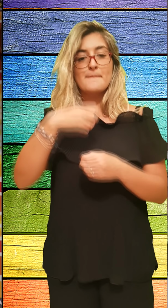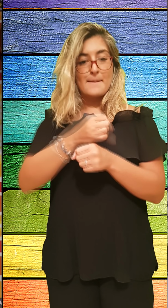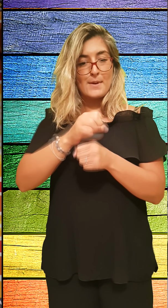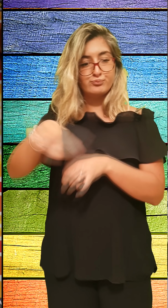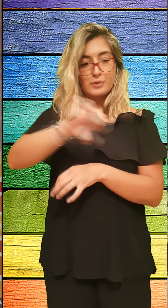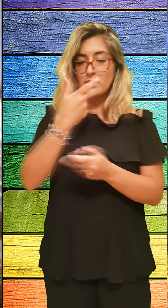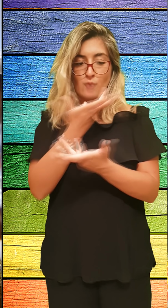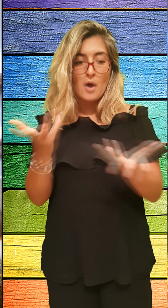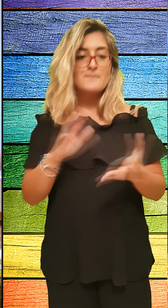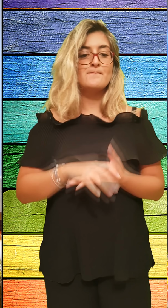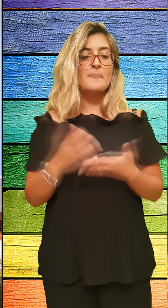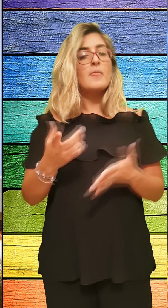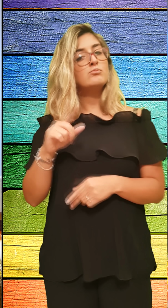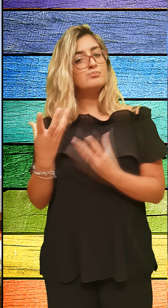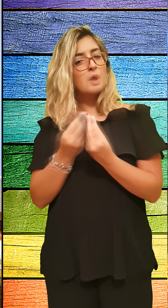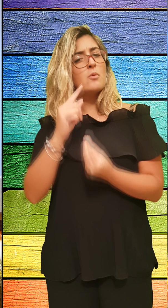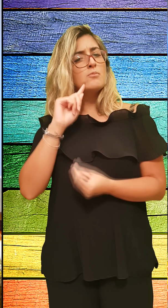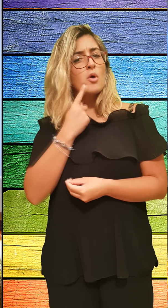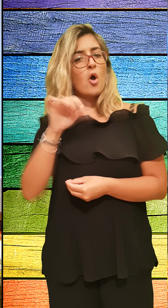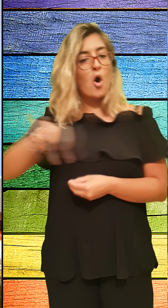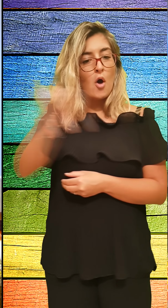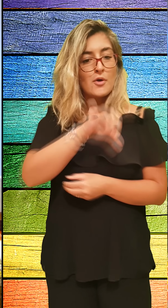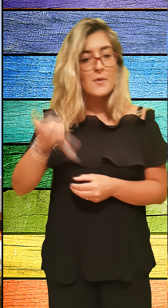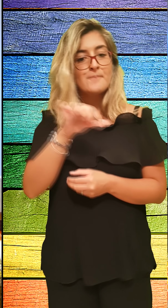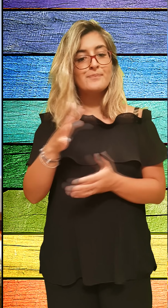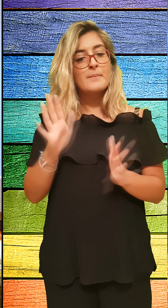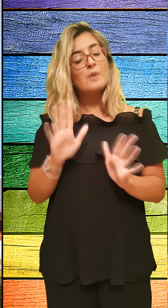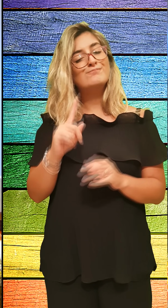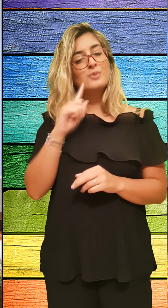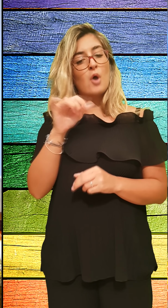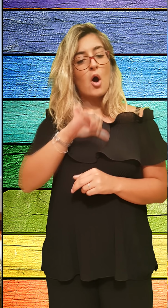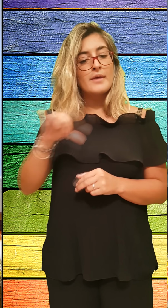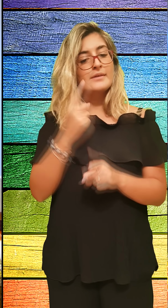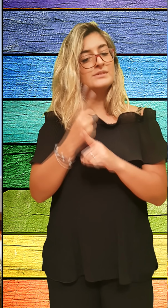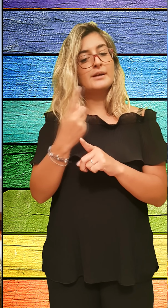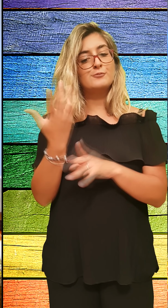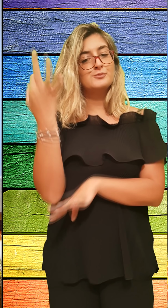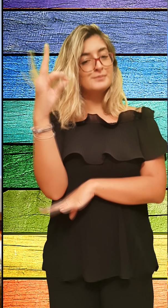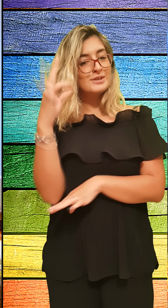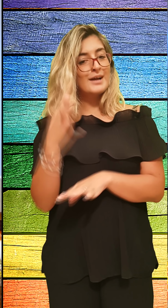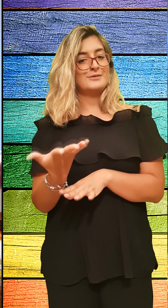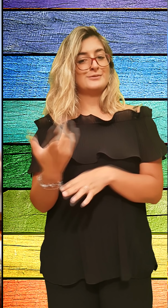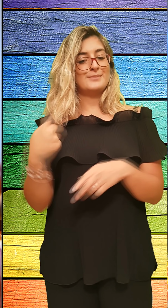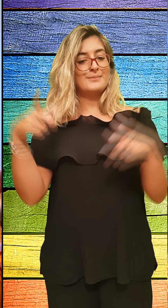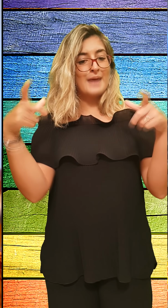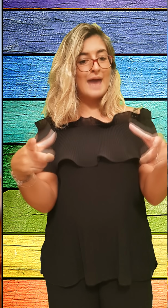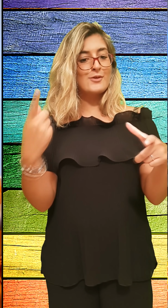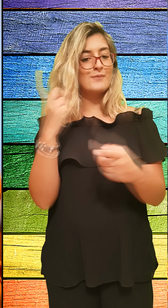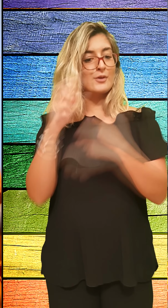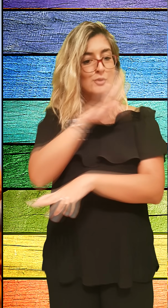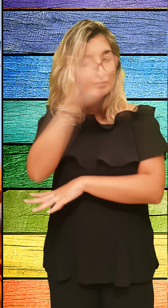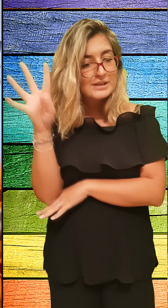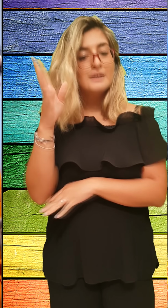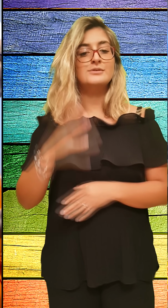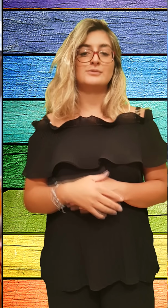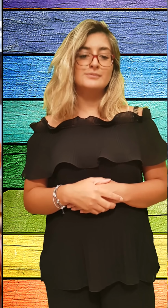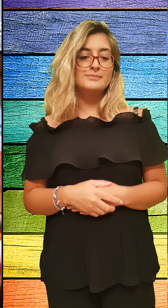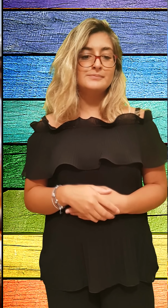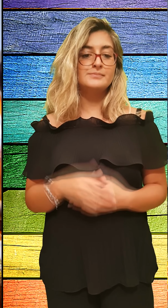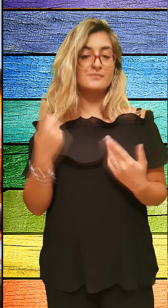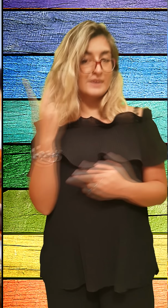olio di velo buono. Mi raccomando, l'olio di velo buono è importante, perché le ricette toscane antiche è giusto fare l'olio buono